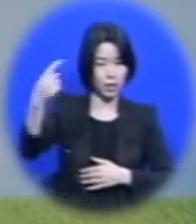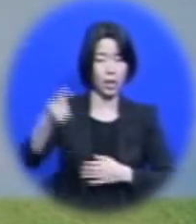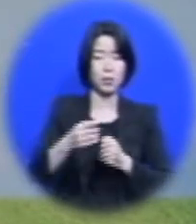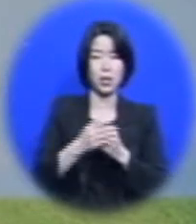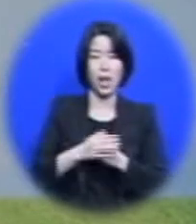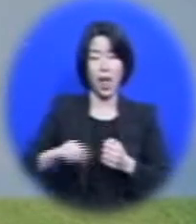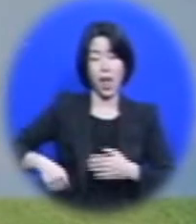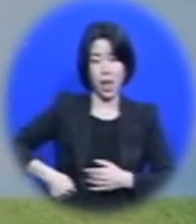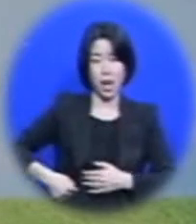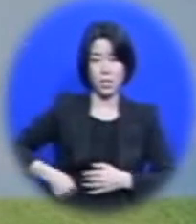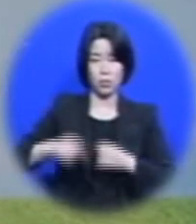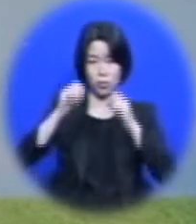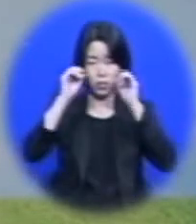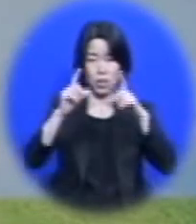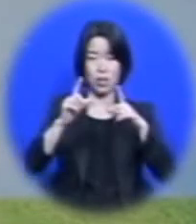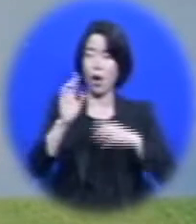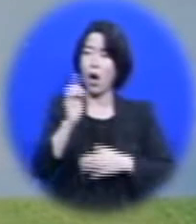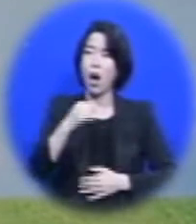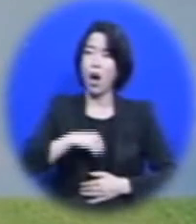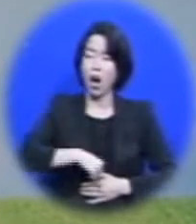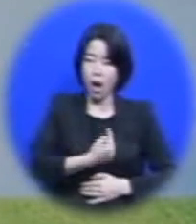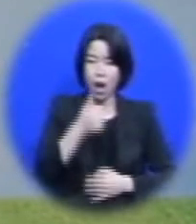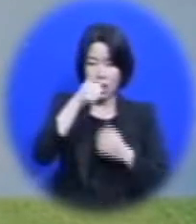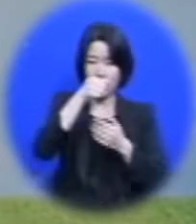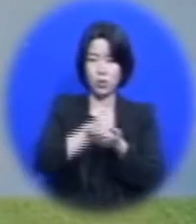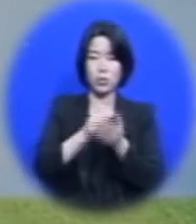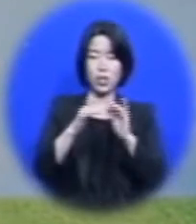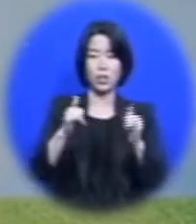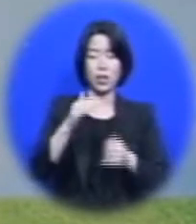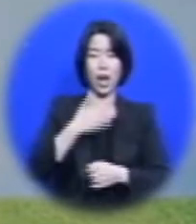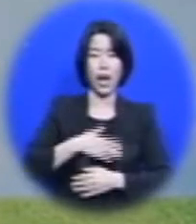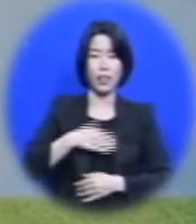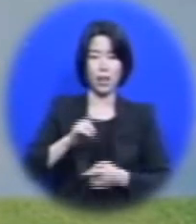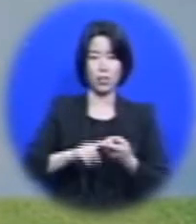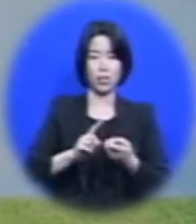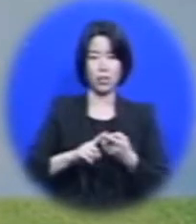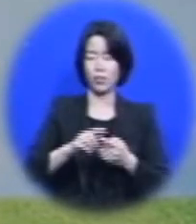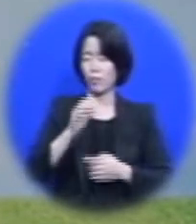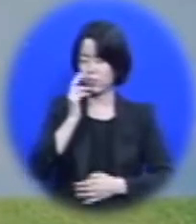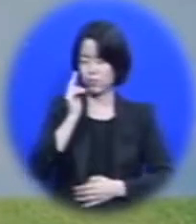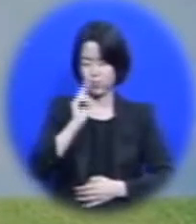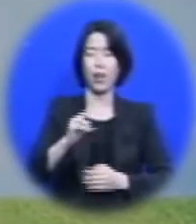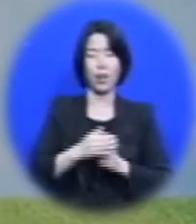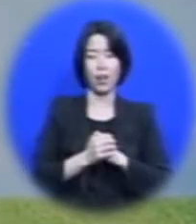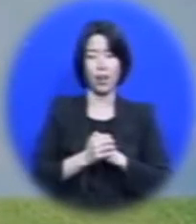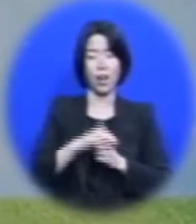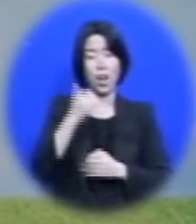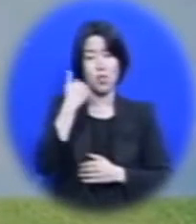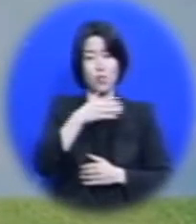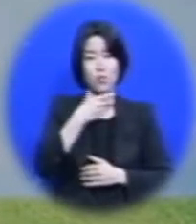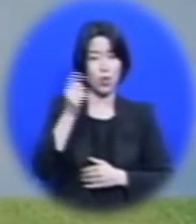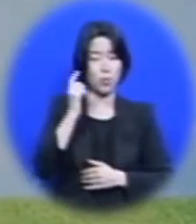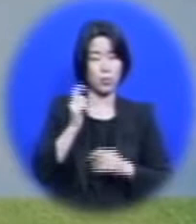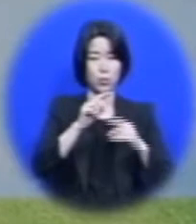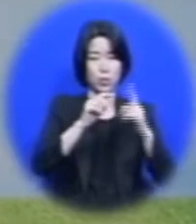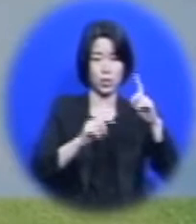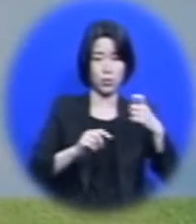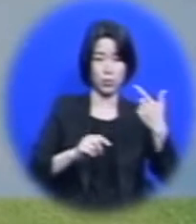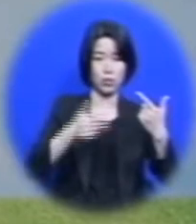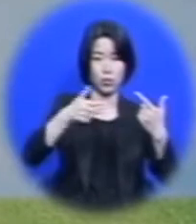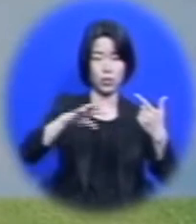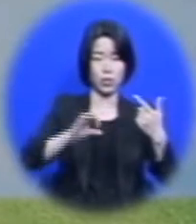눈이 뜨여서 자기가 어떤 죄인인가를 안다는 것은 끔찍한 일입니다. 누가복음 16장에 보면